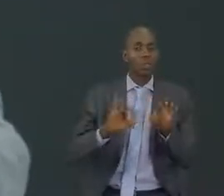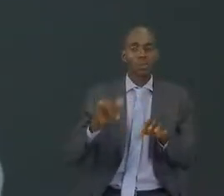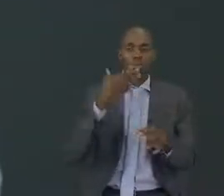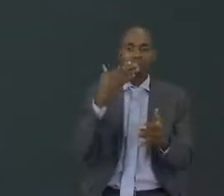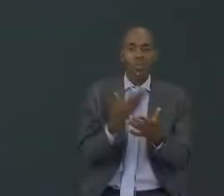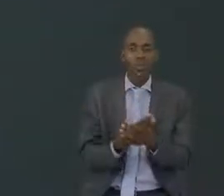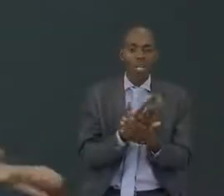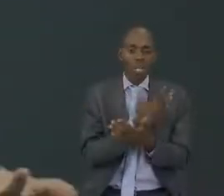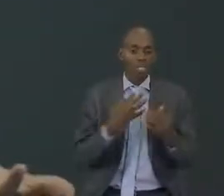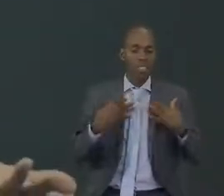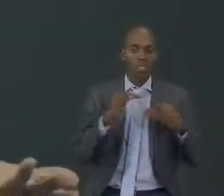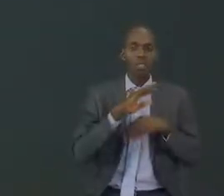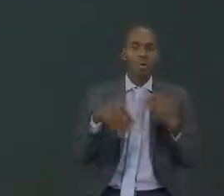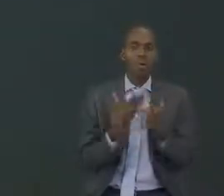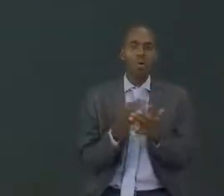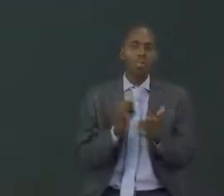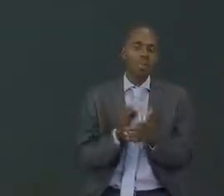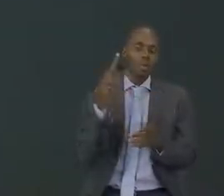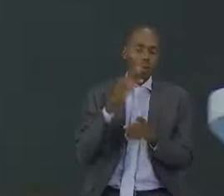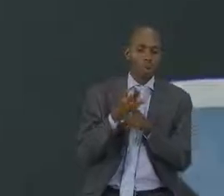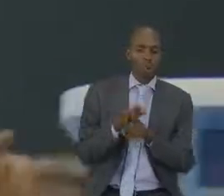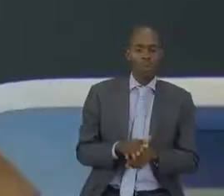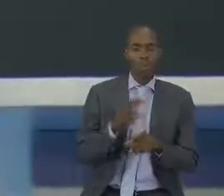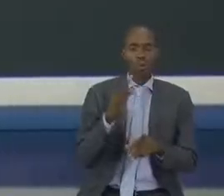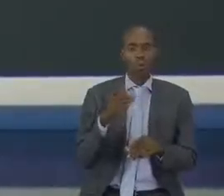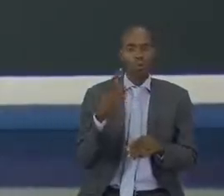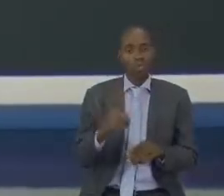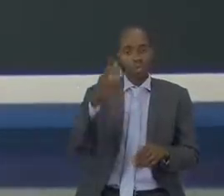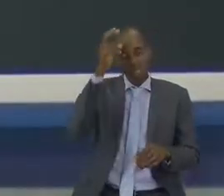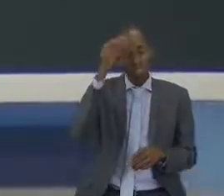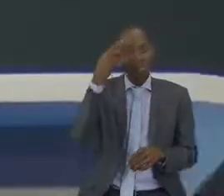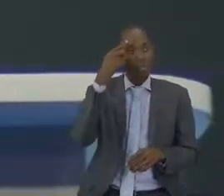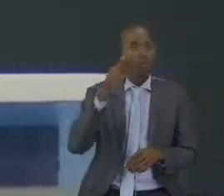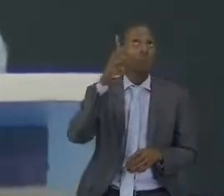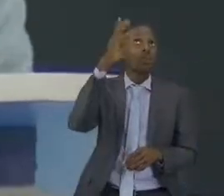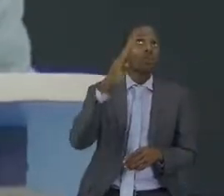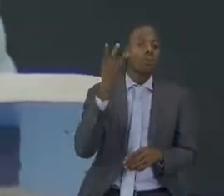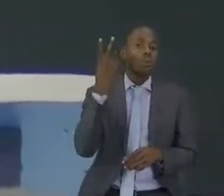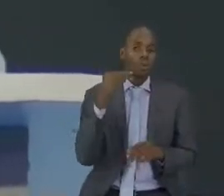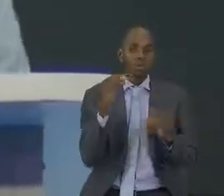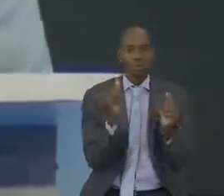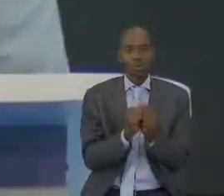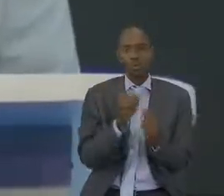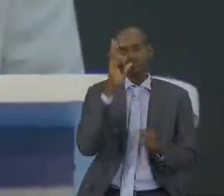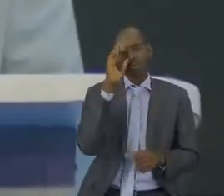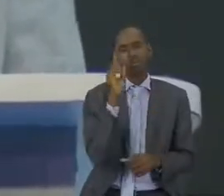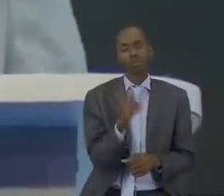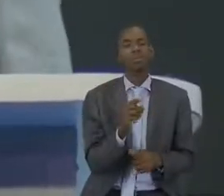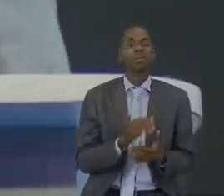et guérissant tous ceux qui étaient sous l'empire du diable, car Dieu était avec lui.